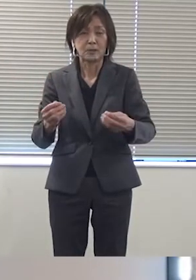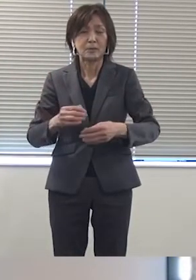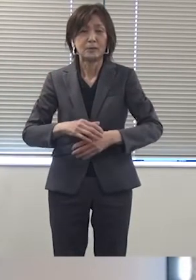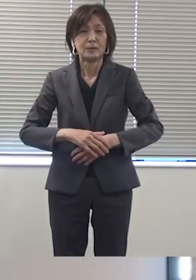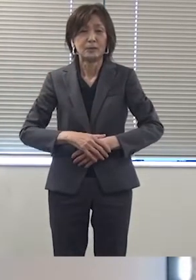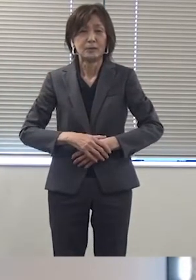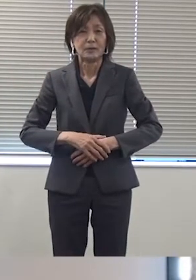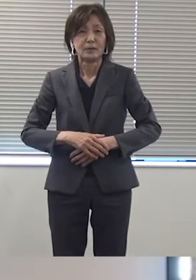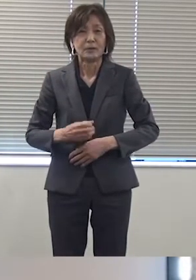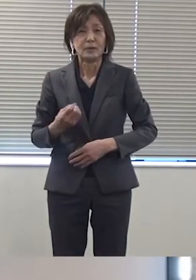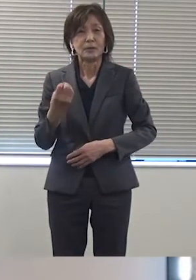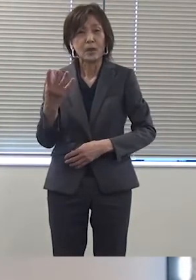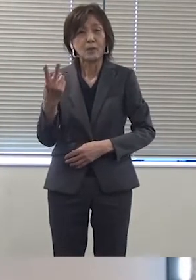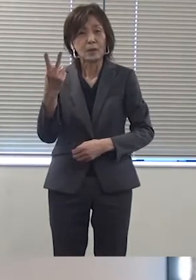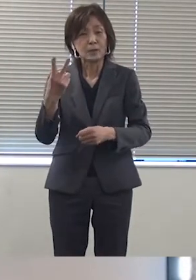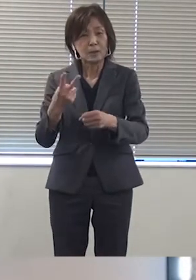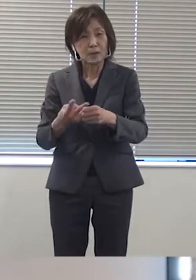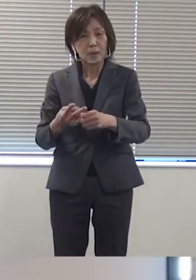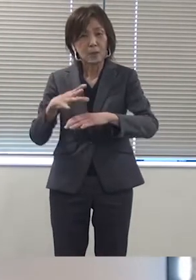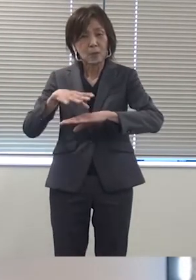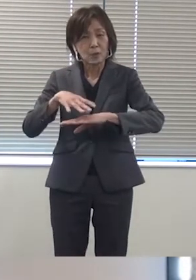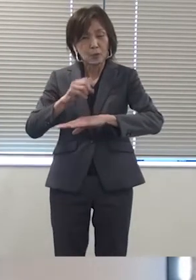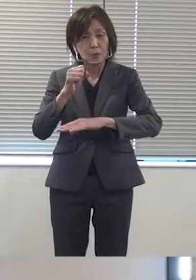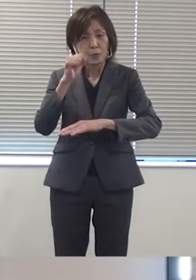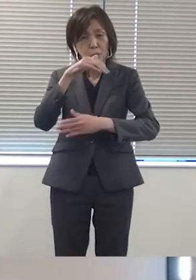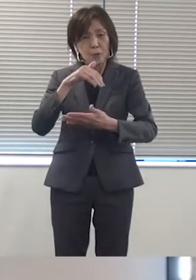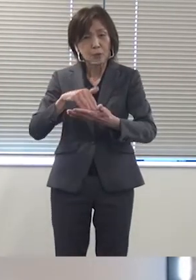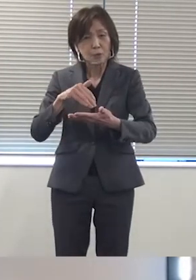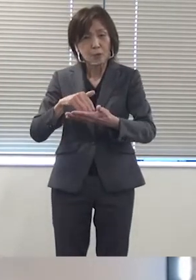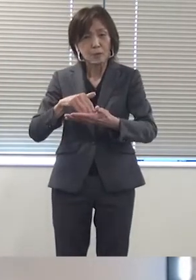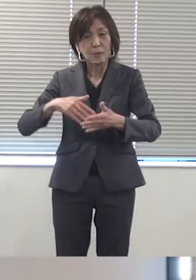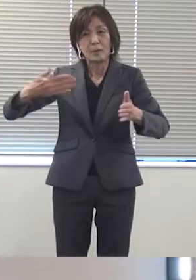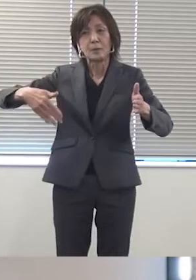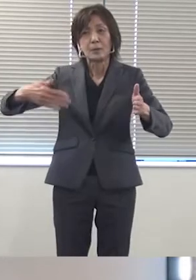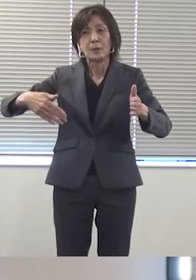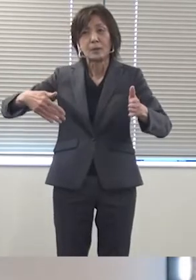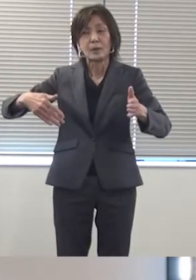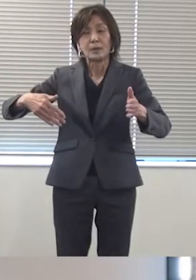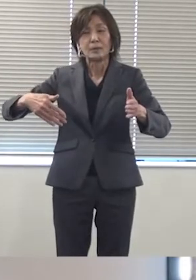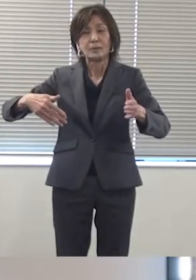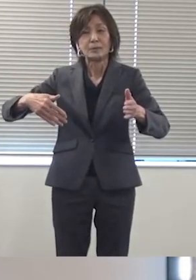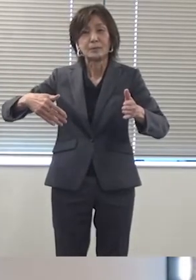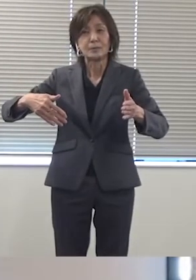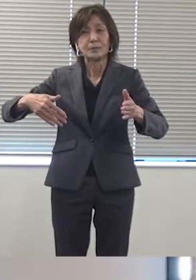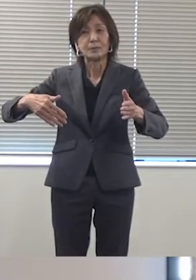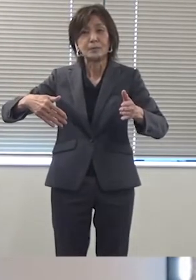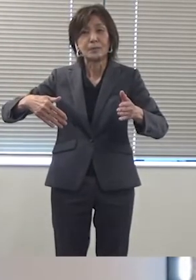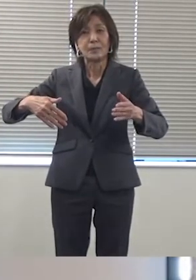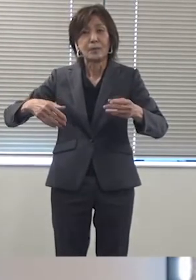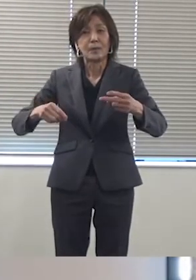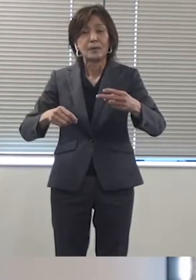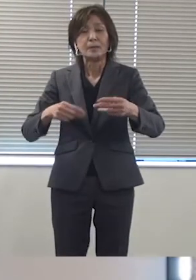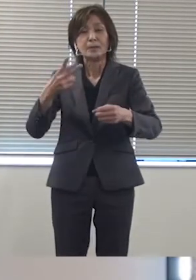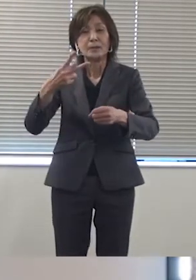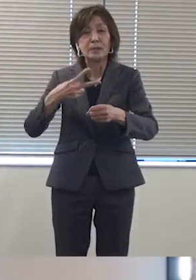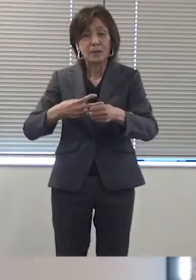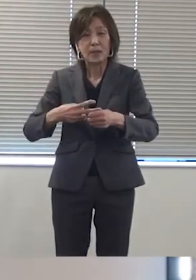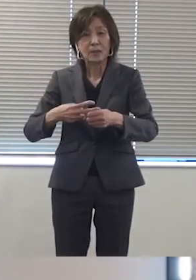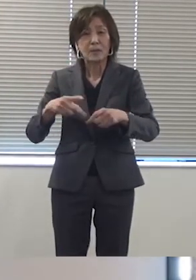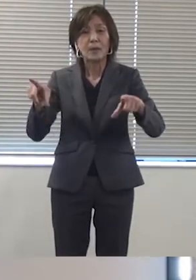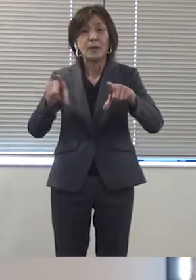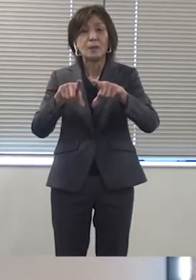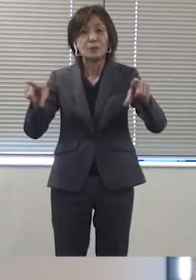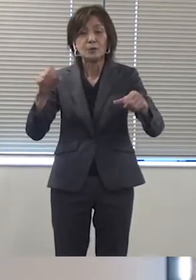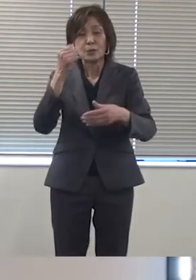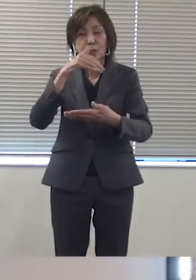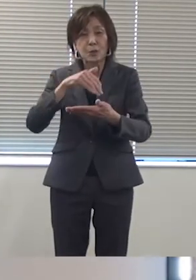通常を組んで、補正で対応が始まった。 あ、そう で、まあ、この2回目の、まあ、いわゆるコロナ影